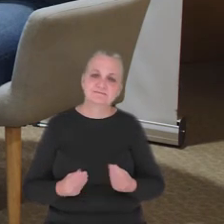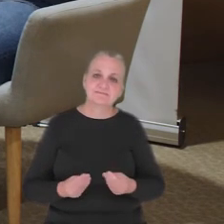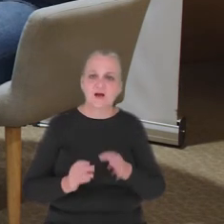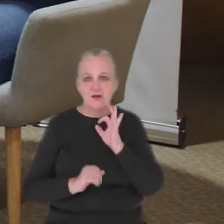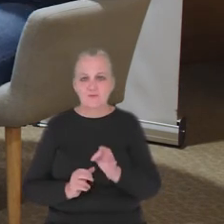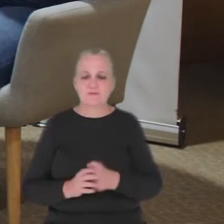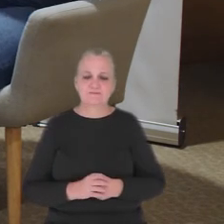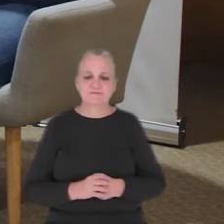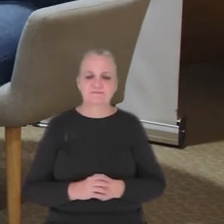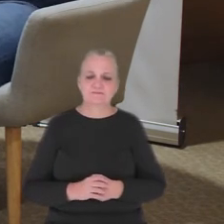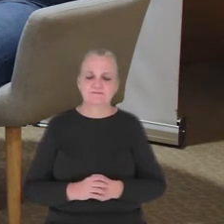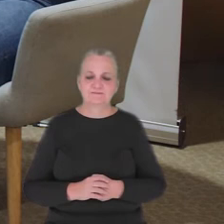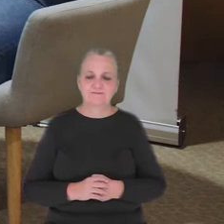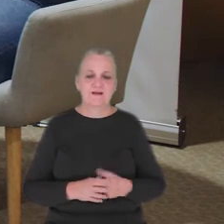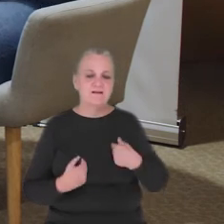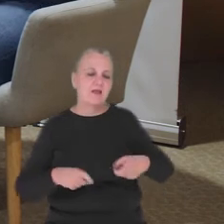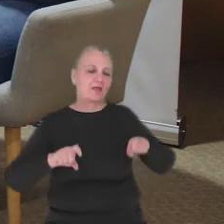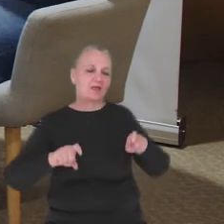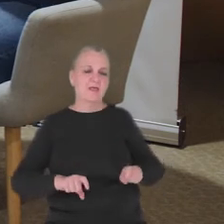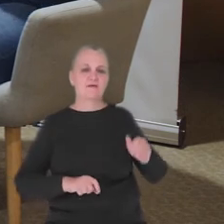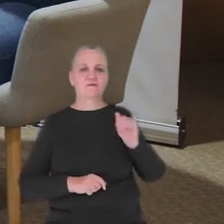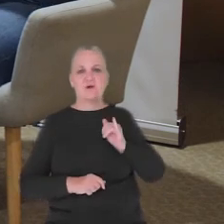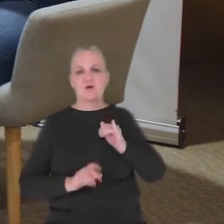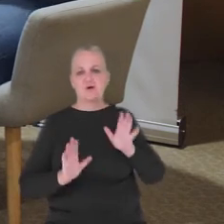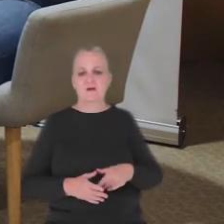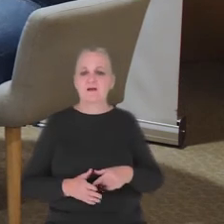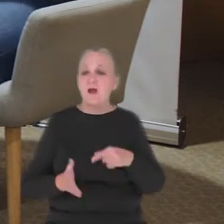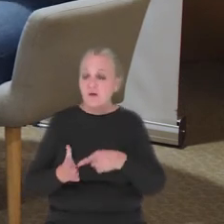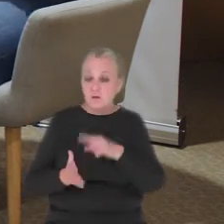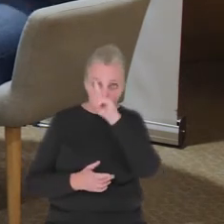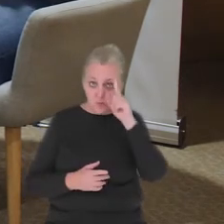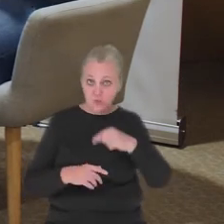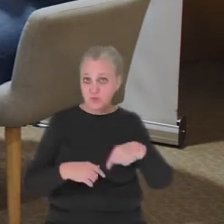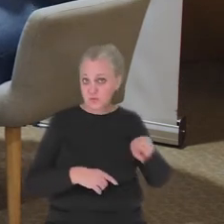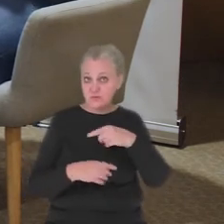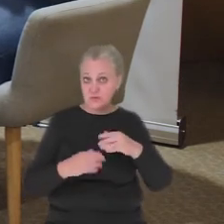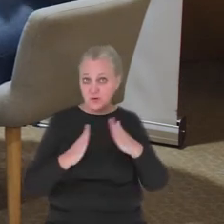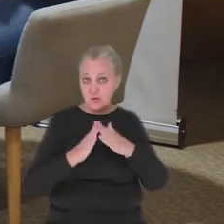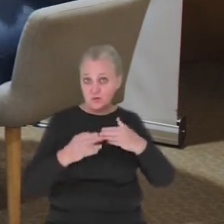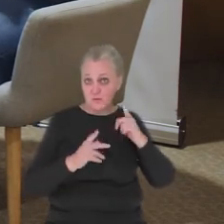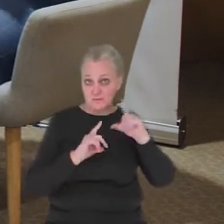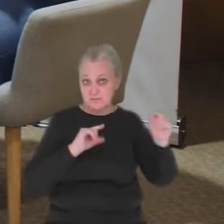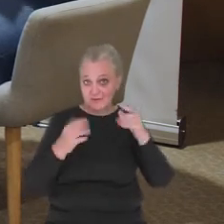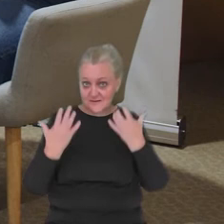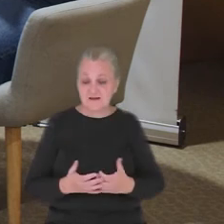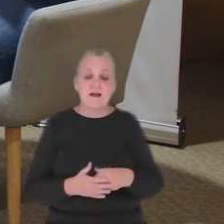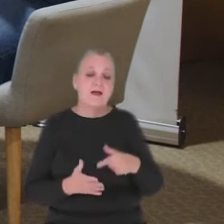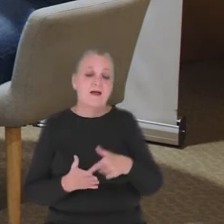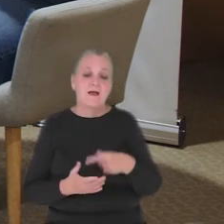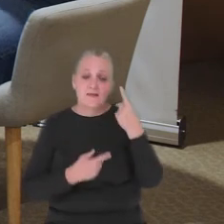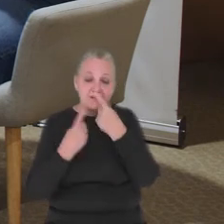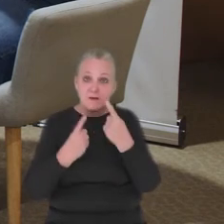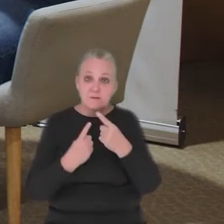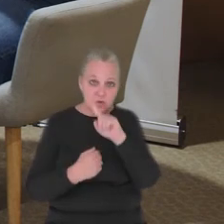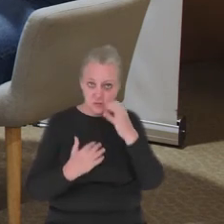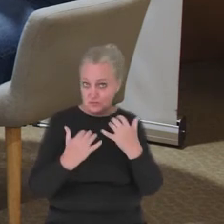Dobrze. Zobacz, ja cię już rozsiadłam, jest mi wygodnie po godzinie. No ale niestety tutaj ludzie chcą do domu iść. I nie myślę tylko o